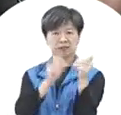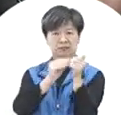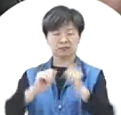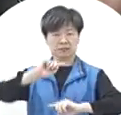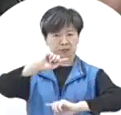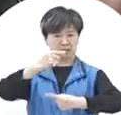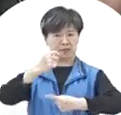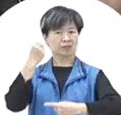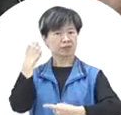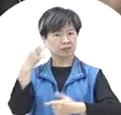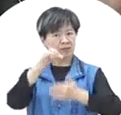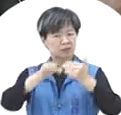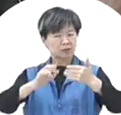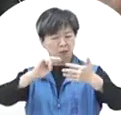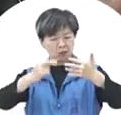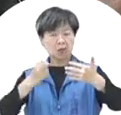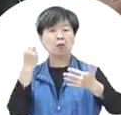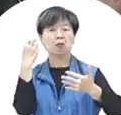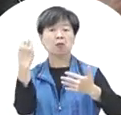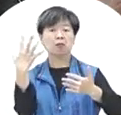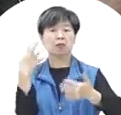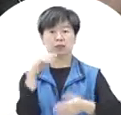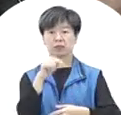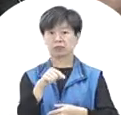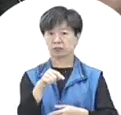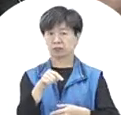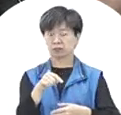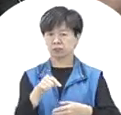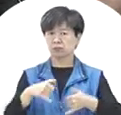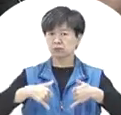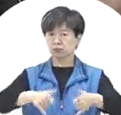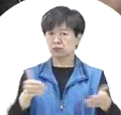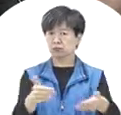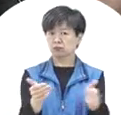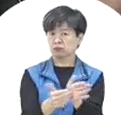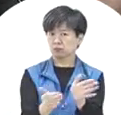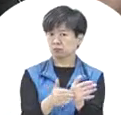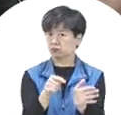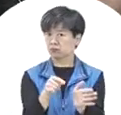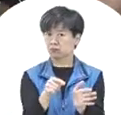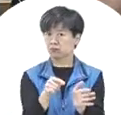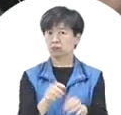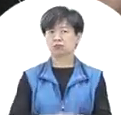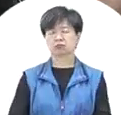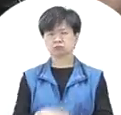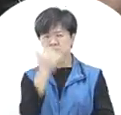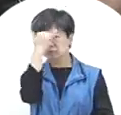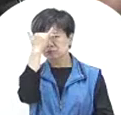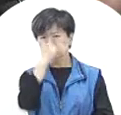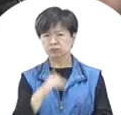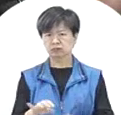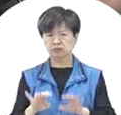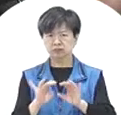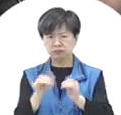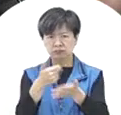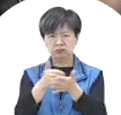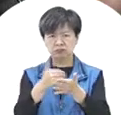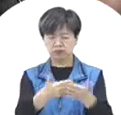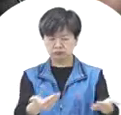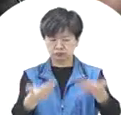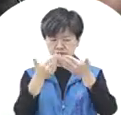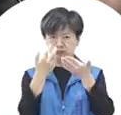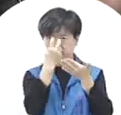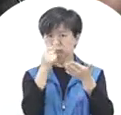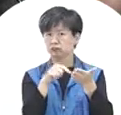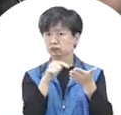刚上路，而且才刚刚修法完，这个是不是已开辟道路？ 这个要 看不出来， 地级图去 看不出来哈，地级图好没